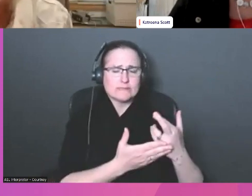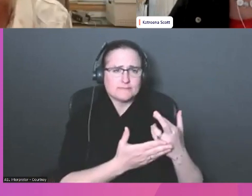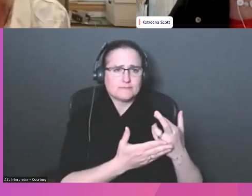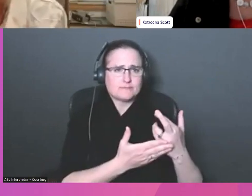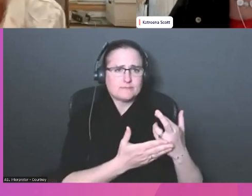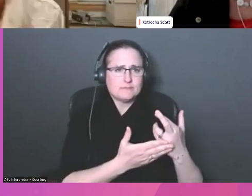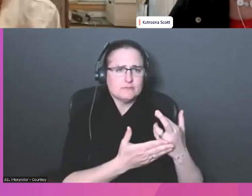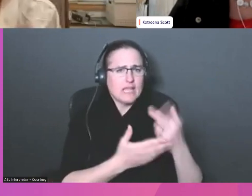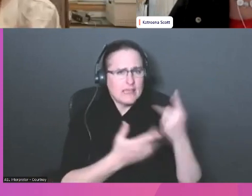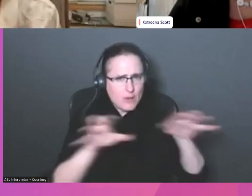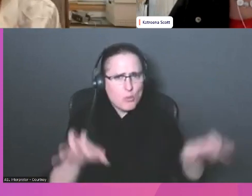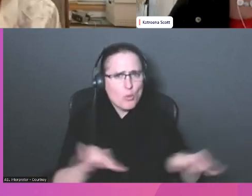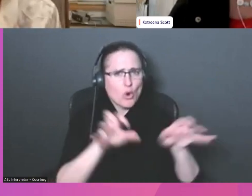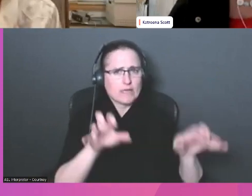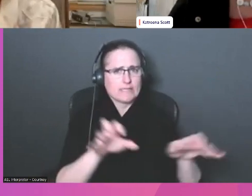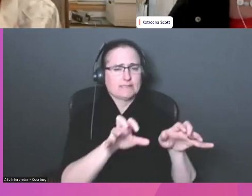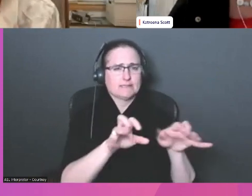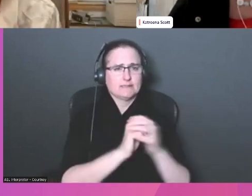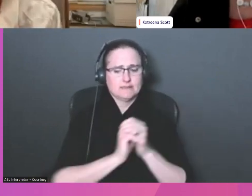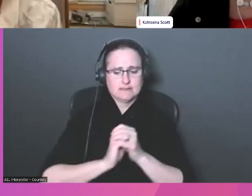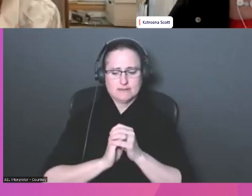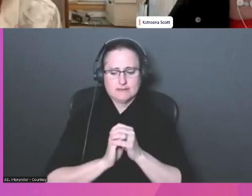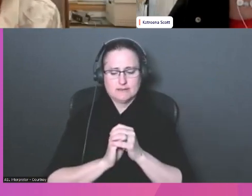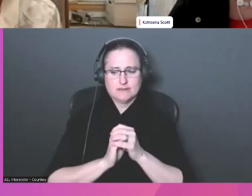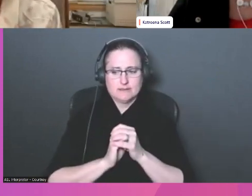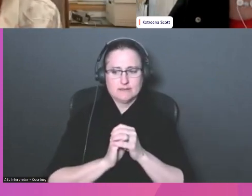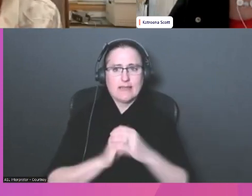femmes sont allées chercher des ressources.